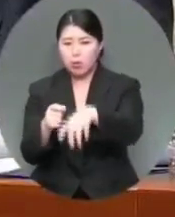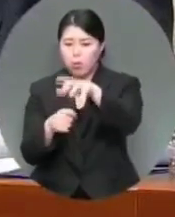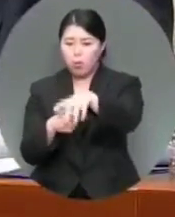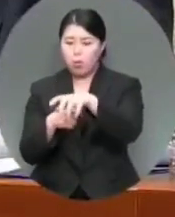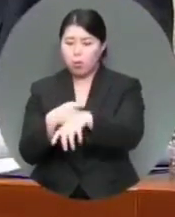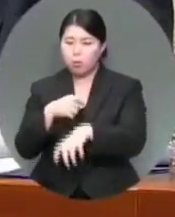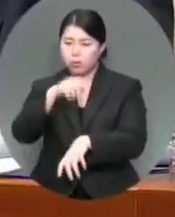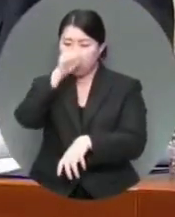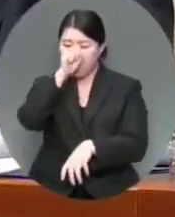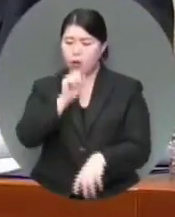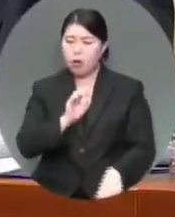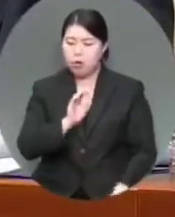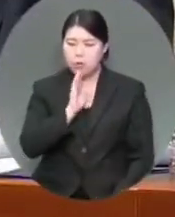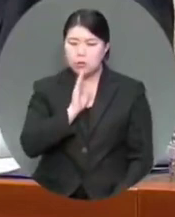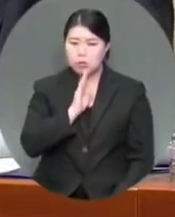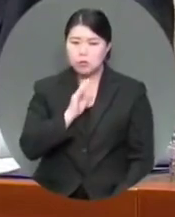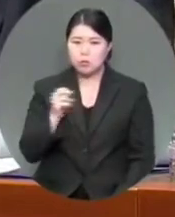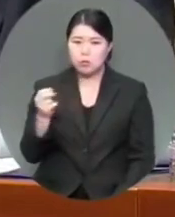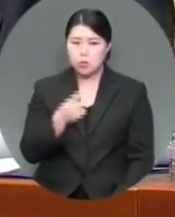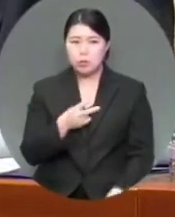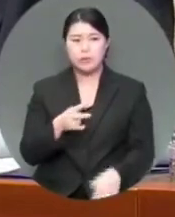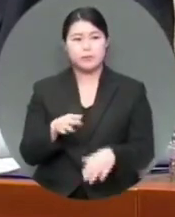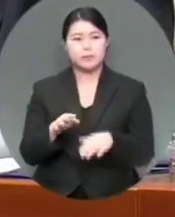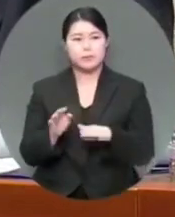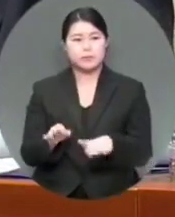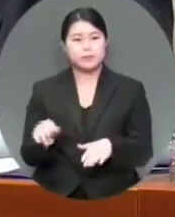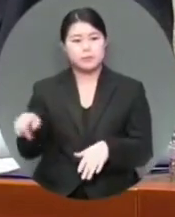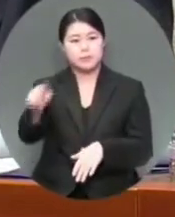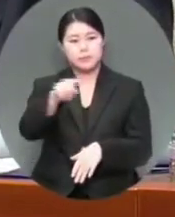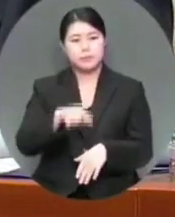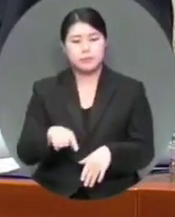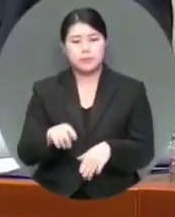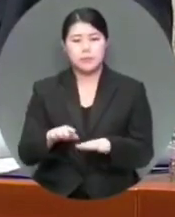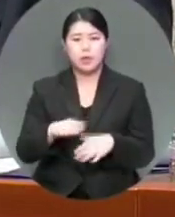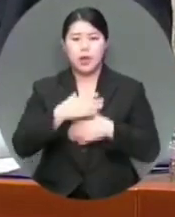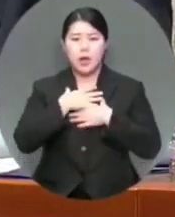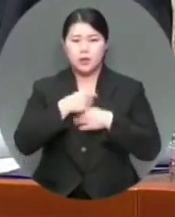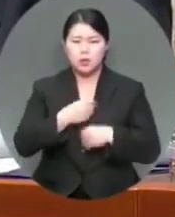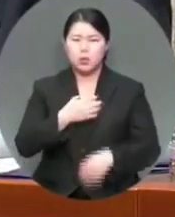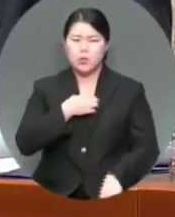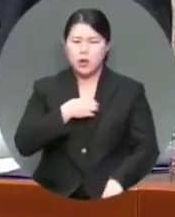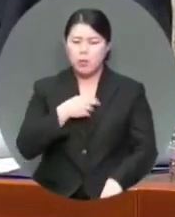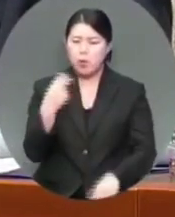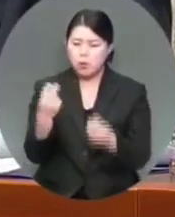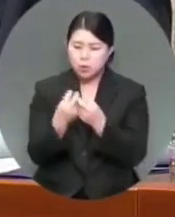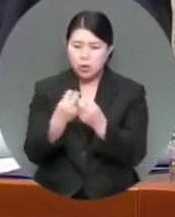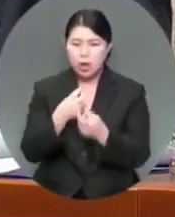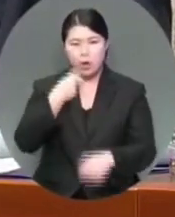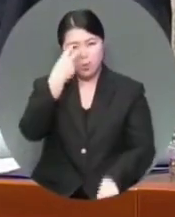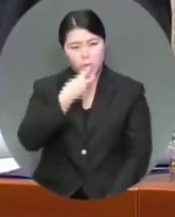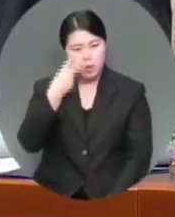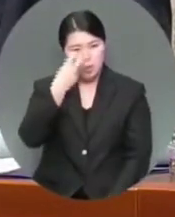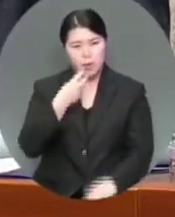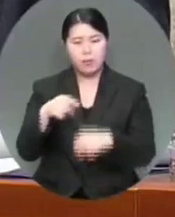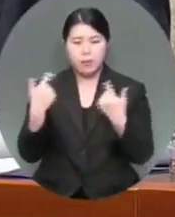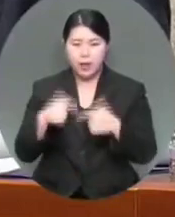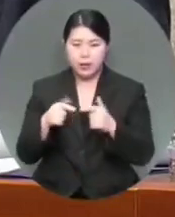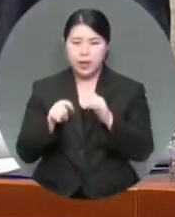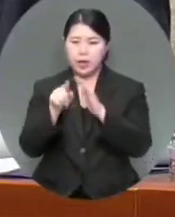곳에 있으면서 어떻게 하면 이것이 혹시나 안전에 위험이 되는가 검토하고 연구하고 매일 나가서